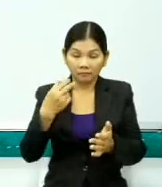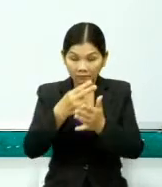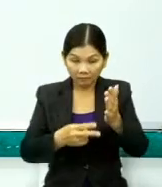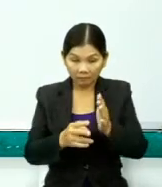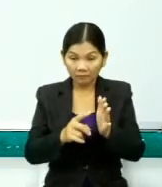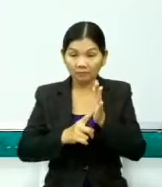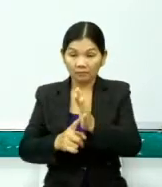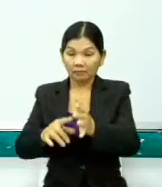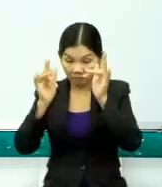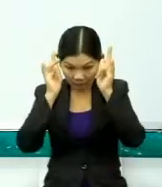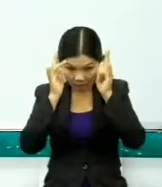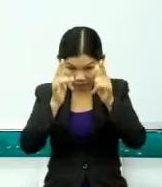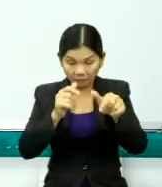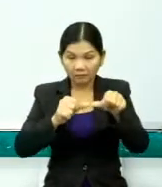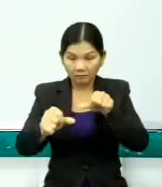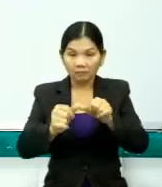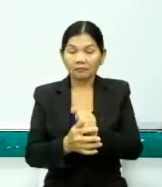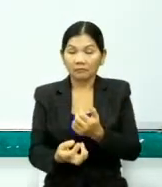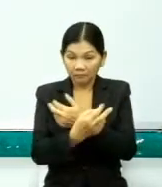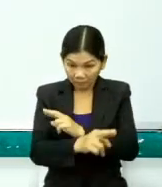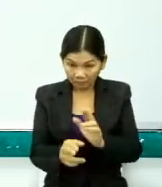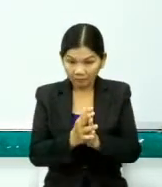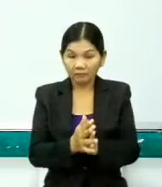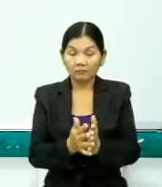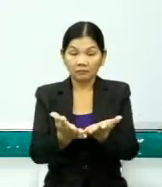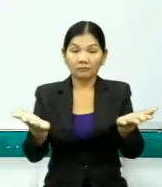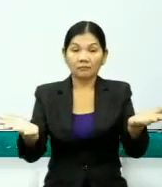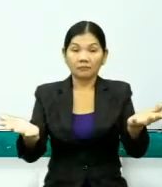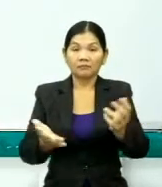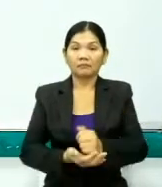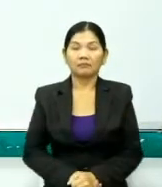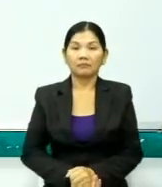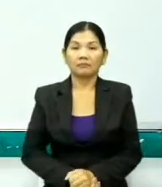giấm mà bằng riêng con bật tỏ tiết cột trường khuôn mưa tặng ọc nìa ná.